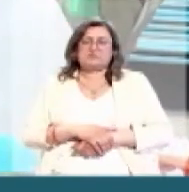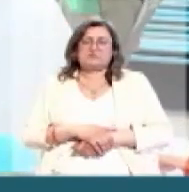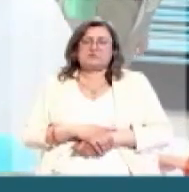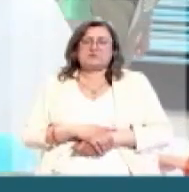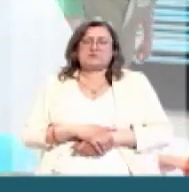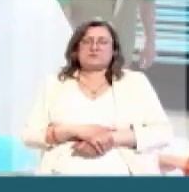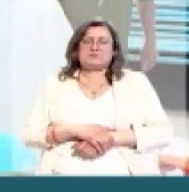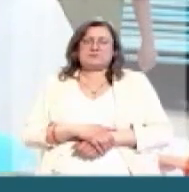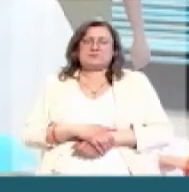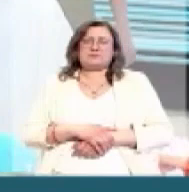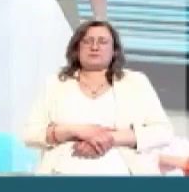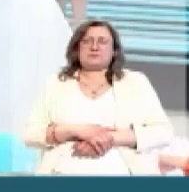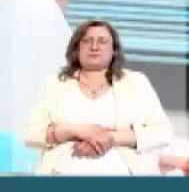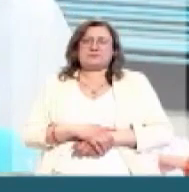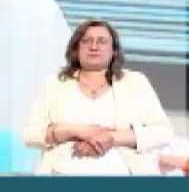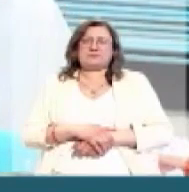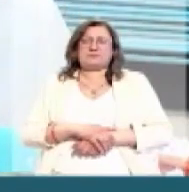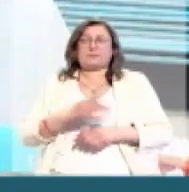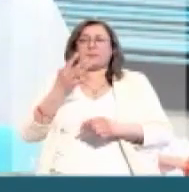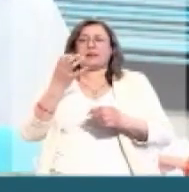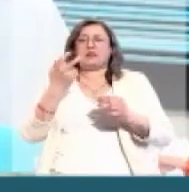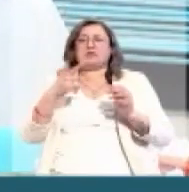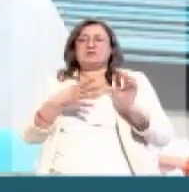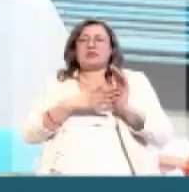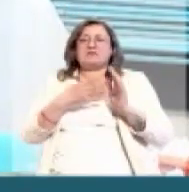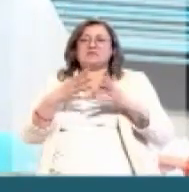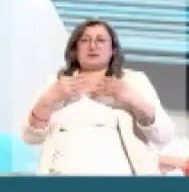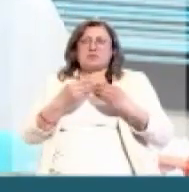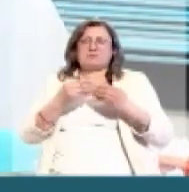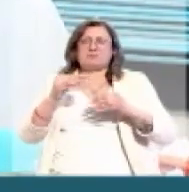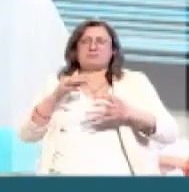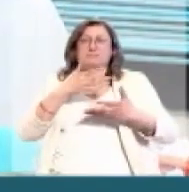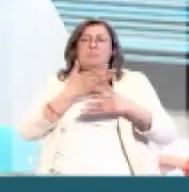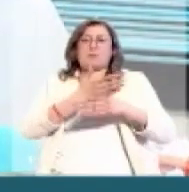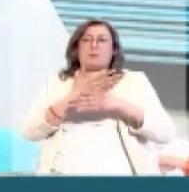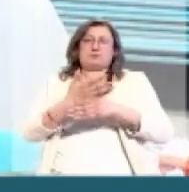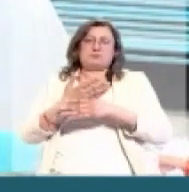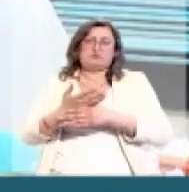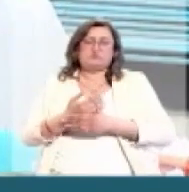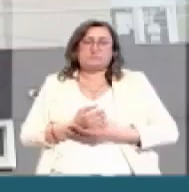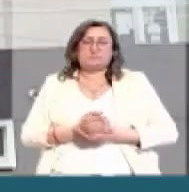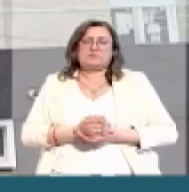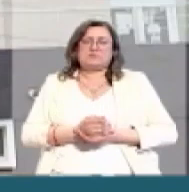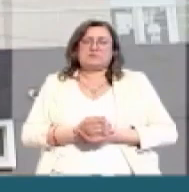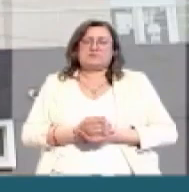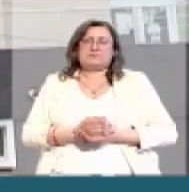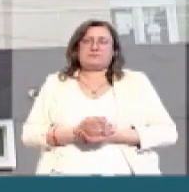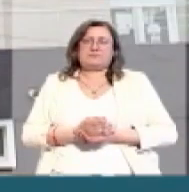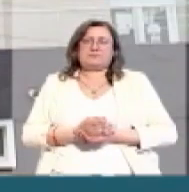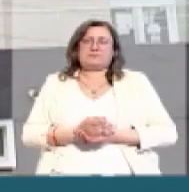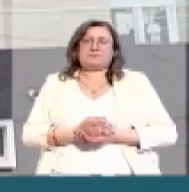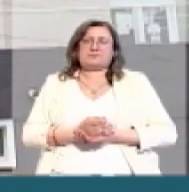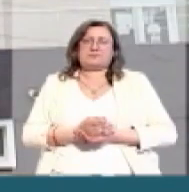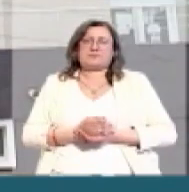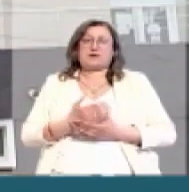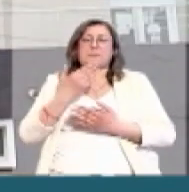439 отбасыға 6 миллион 500 мыңның көлемде қаржылай азық-түліктен көмек жасады. Ал осы қасиетті айдың